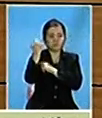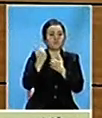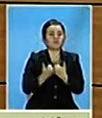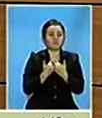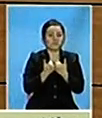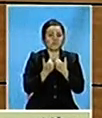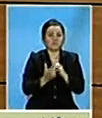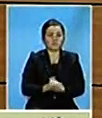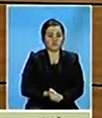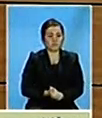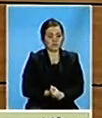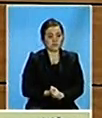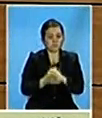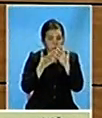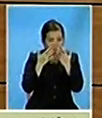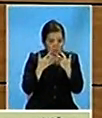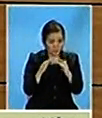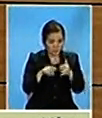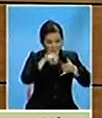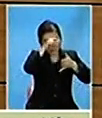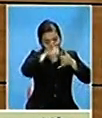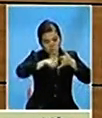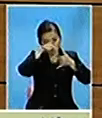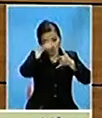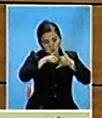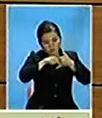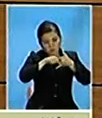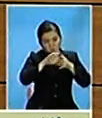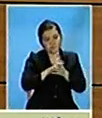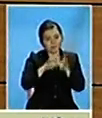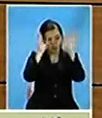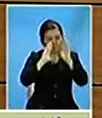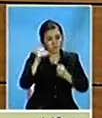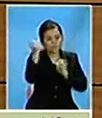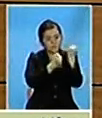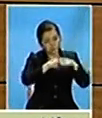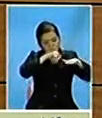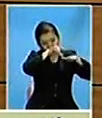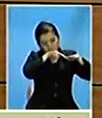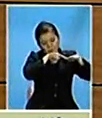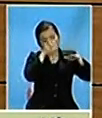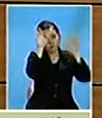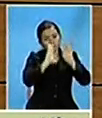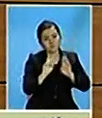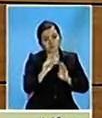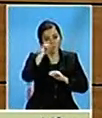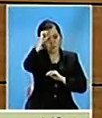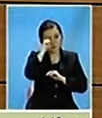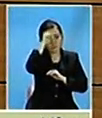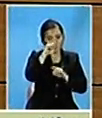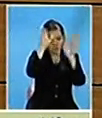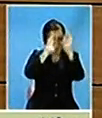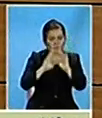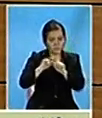ก็เรื่องการกำหนดคุณสมบัติก็ยังไม่เป็นที่ยุติว่าจะทำอย่างไรให้รถเมล์รูปแบบดังกล่